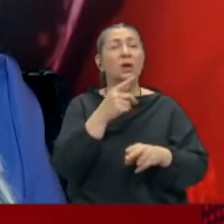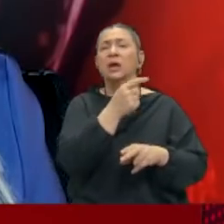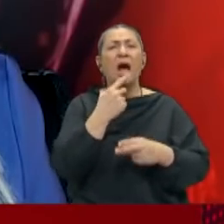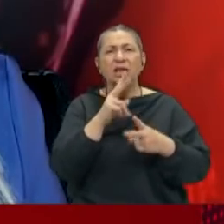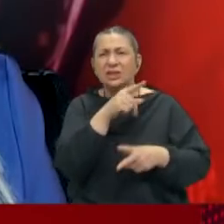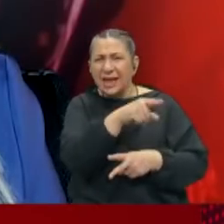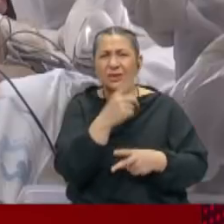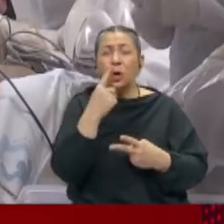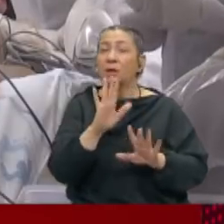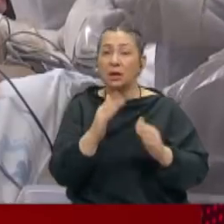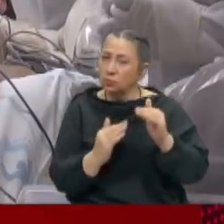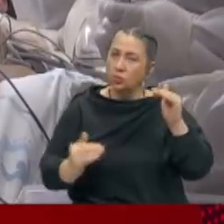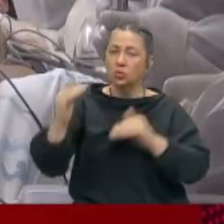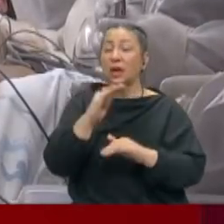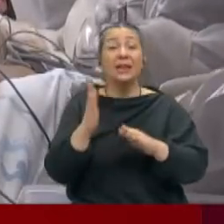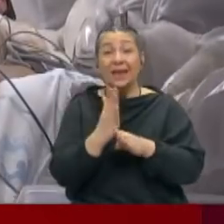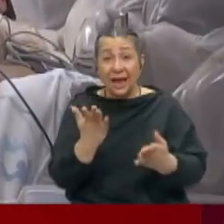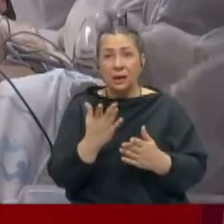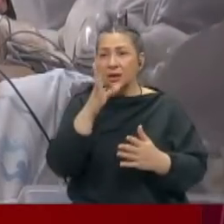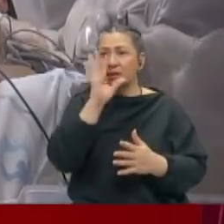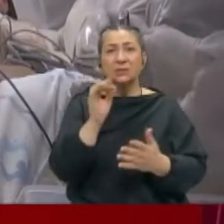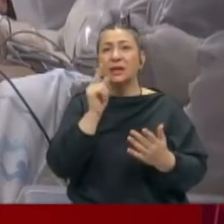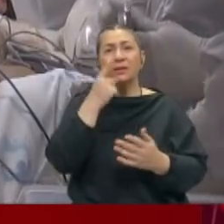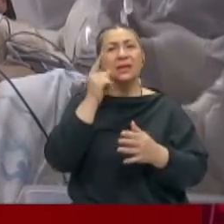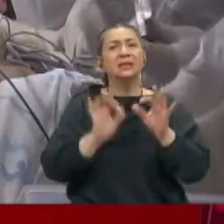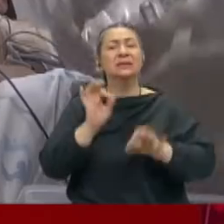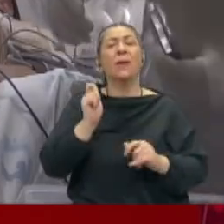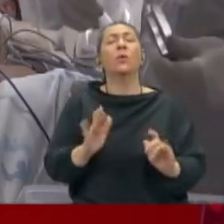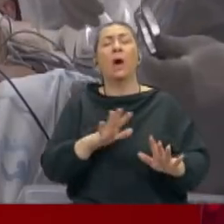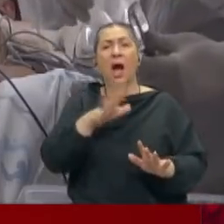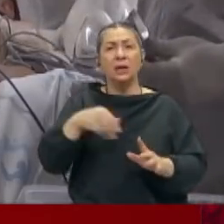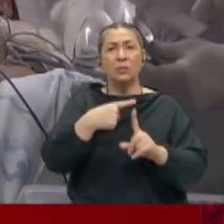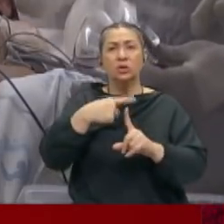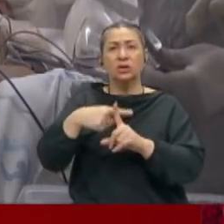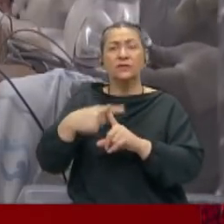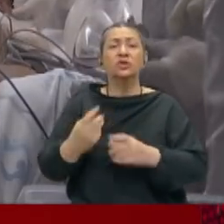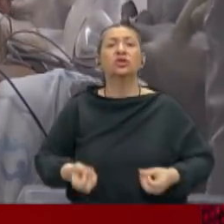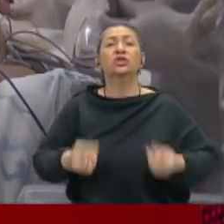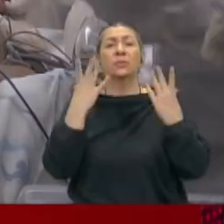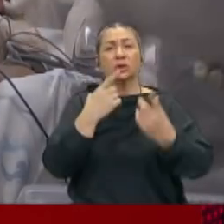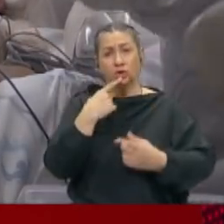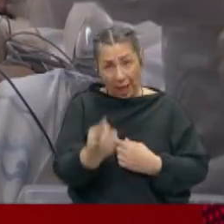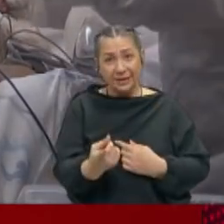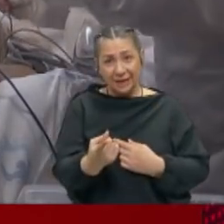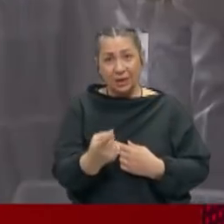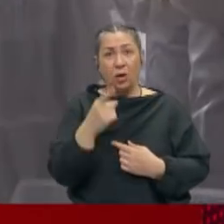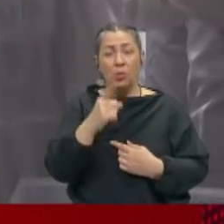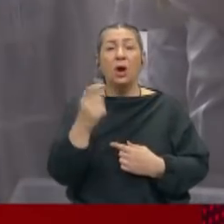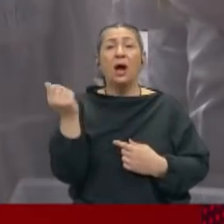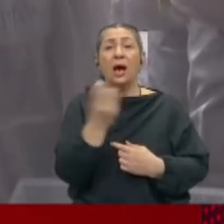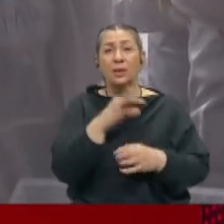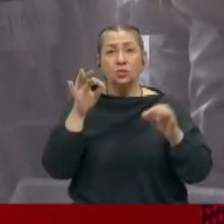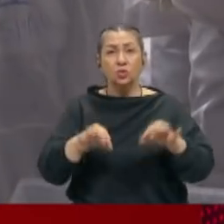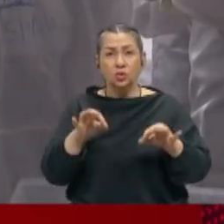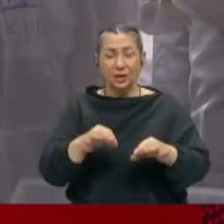sayıları açıklananın çok üzerinde. Çünkü artık pek kimse test yaptırmıyor. Herkes de pozitif çıkmadığını söylersem bu rakamların